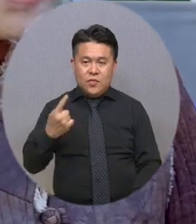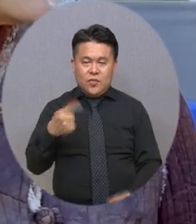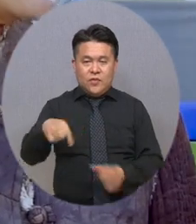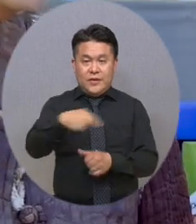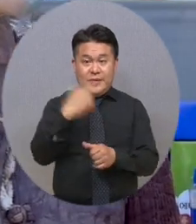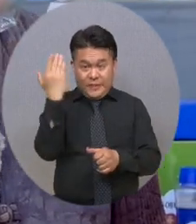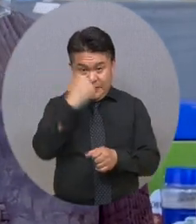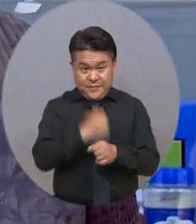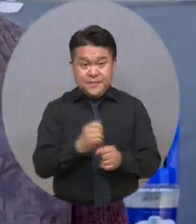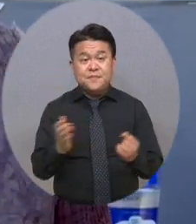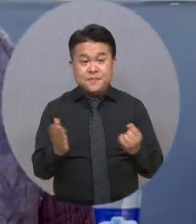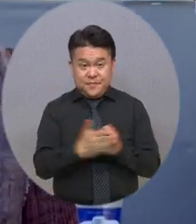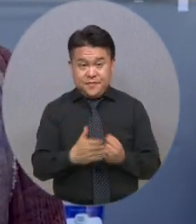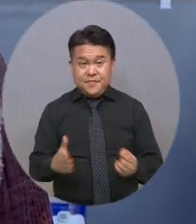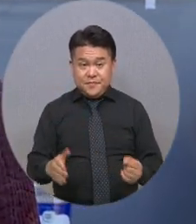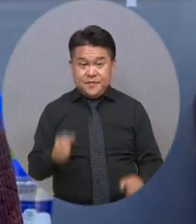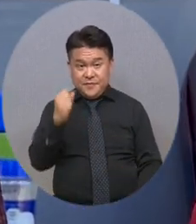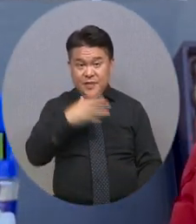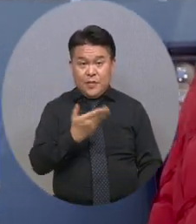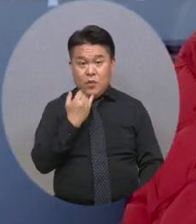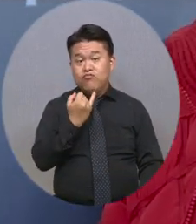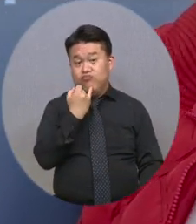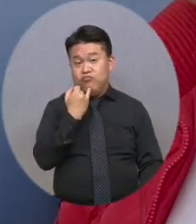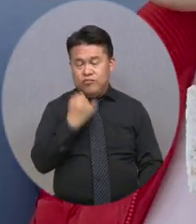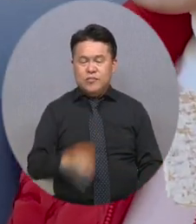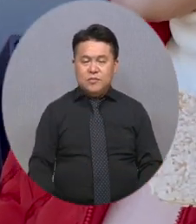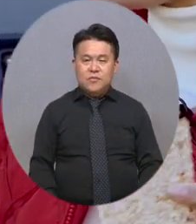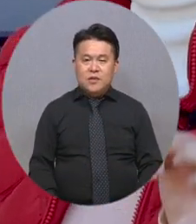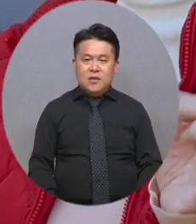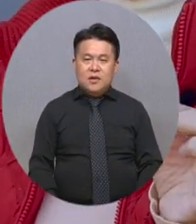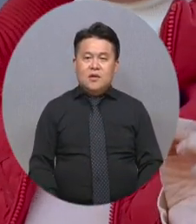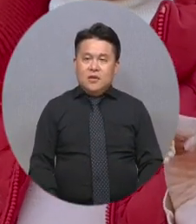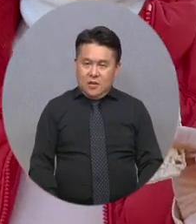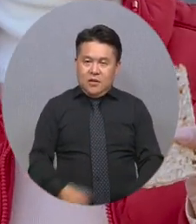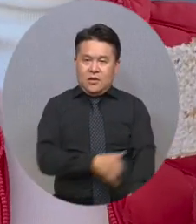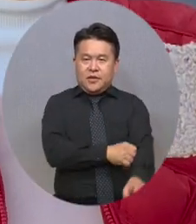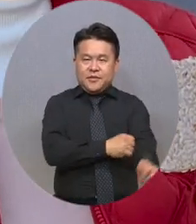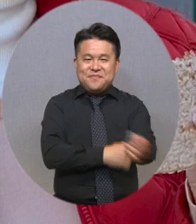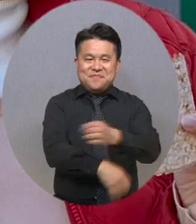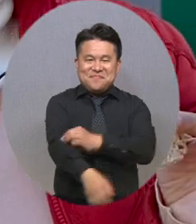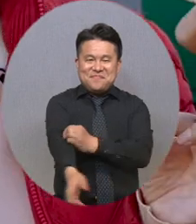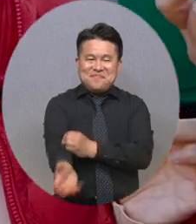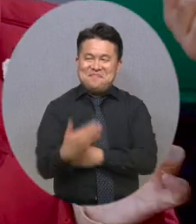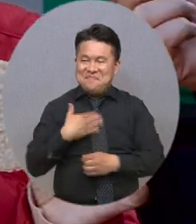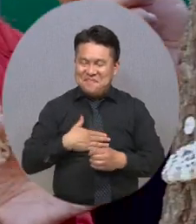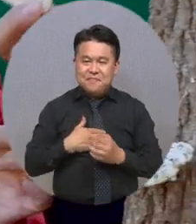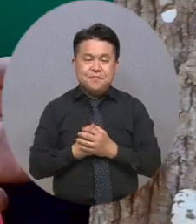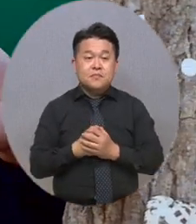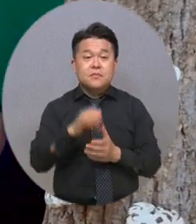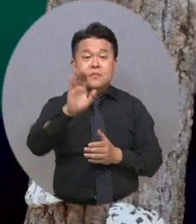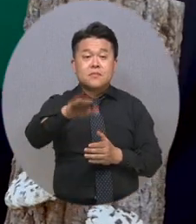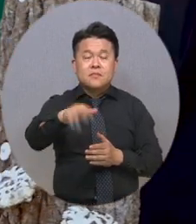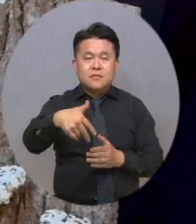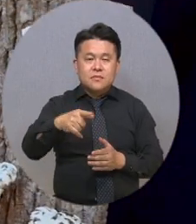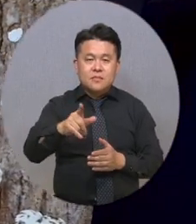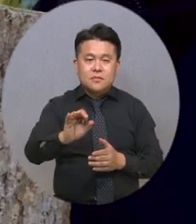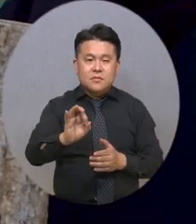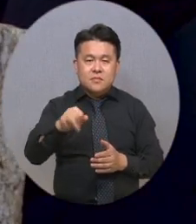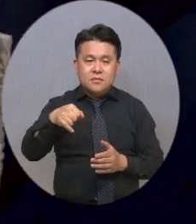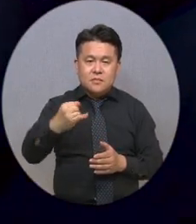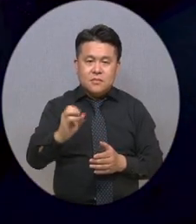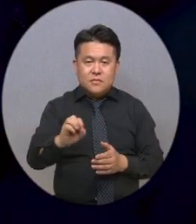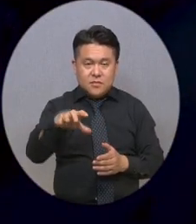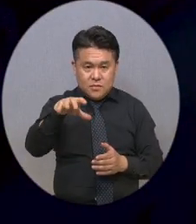친환경으로 된 거기 때문에 그냥 간식으로 드셔도 아주 좋아요. 알겠습니다. 알겠습니다. 이게 장흥군의 대표 특산물을